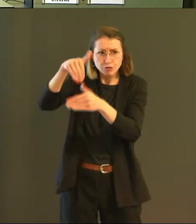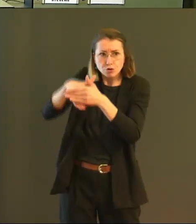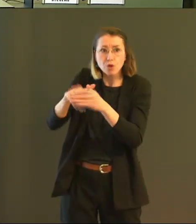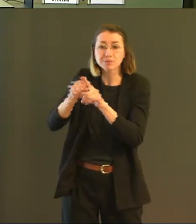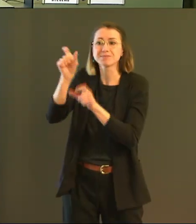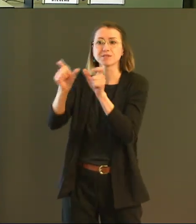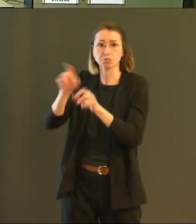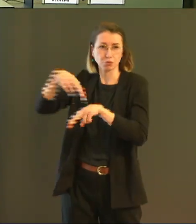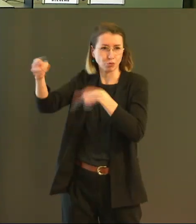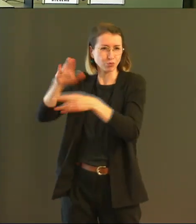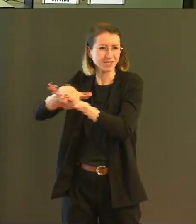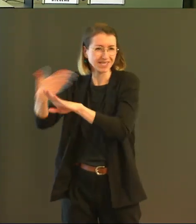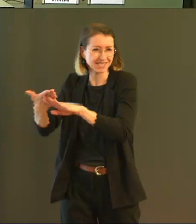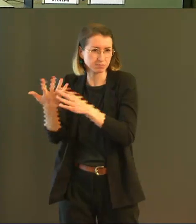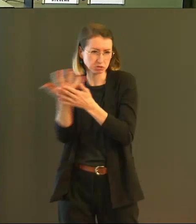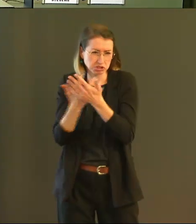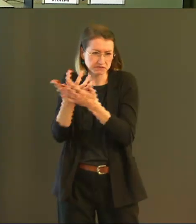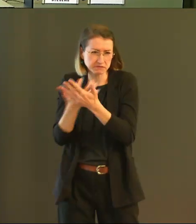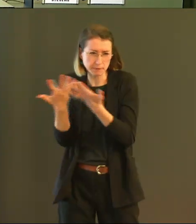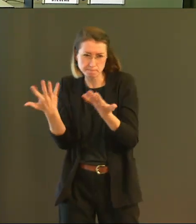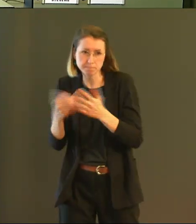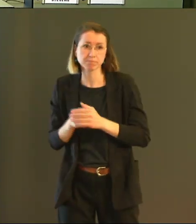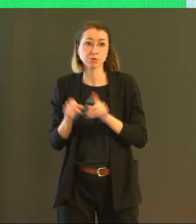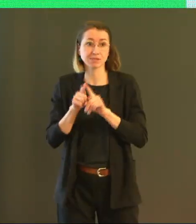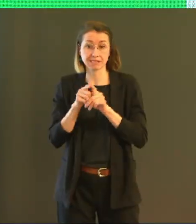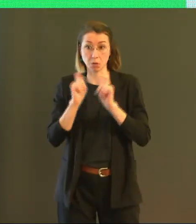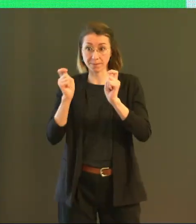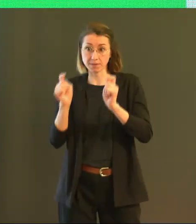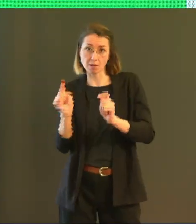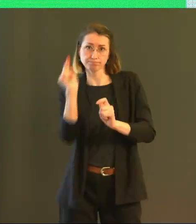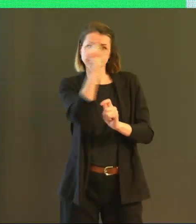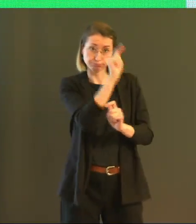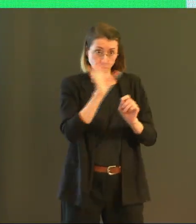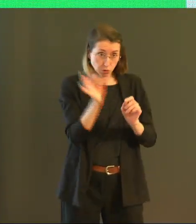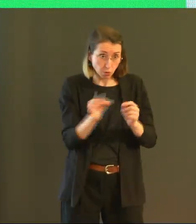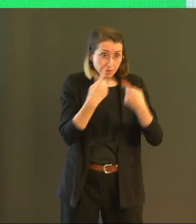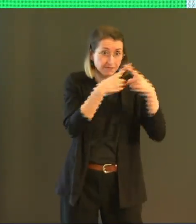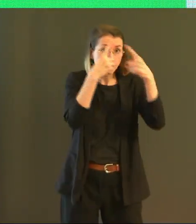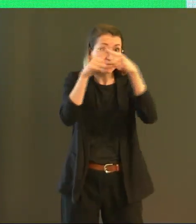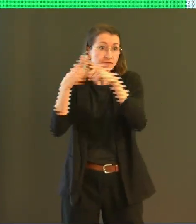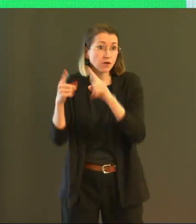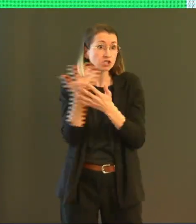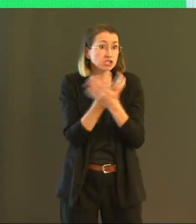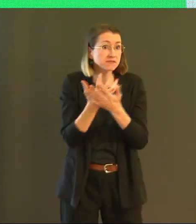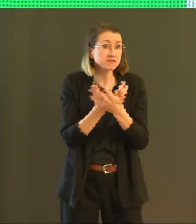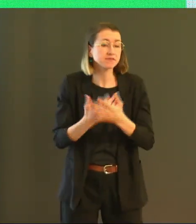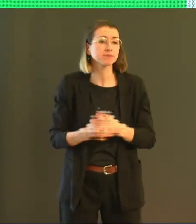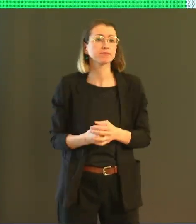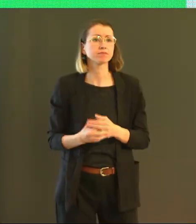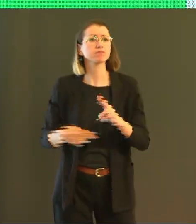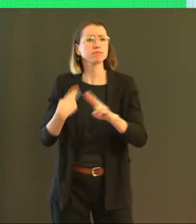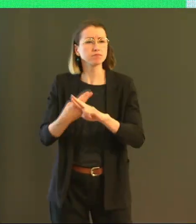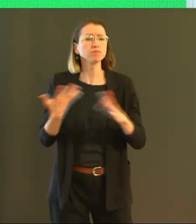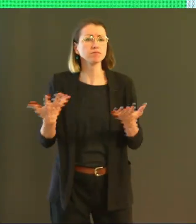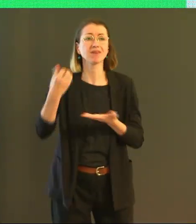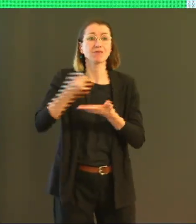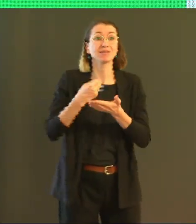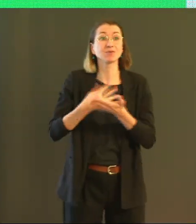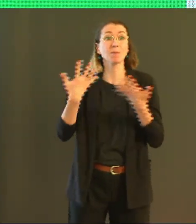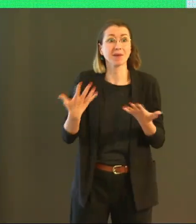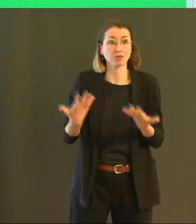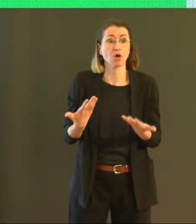hôpitaux selon les données dont nous disposons actuellement la mortalité moyenne après admission en soins intensifs